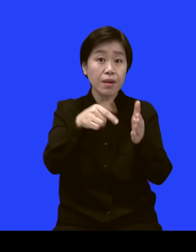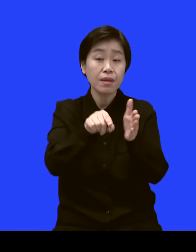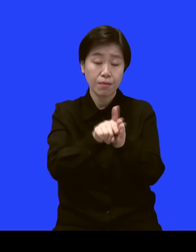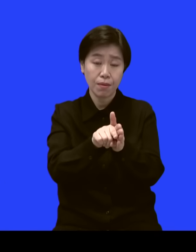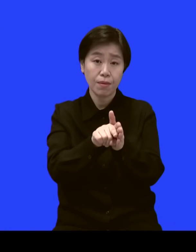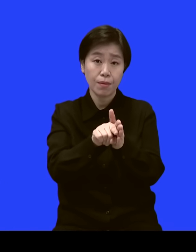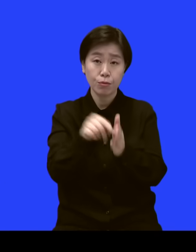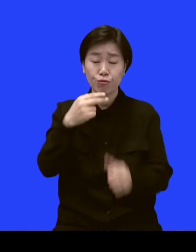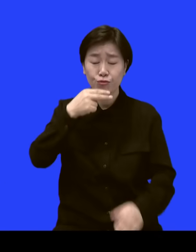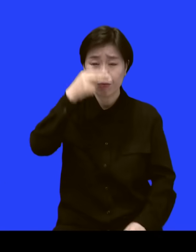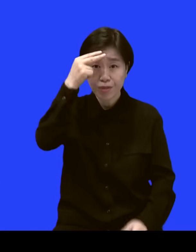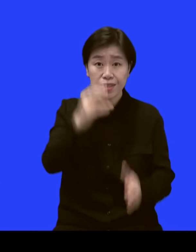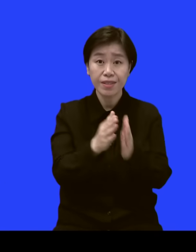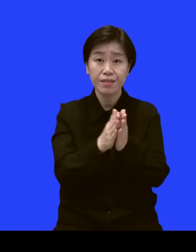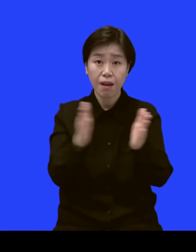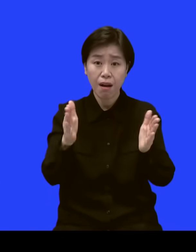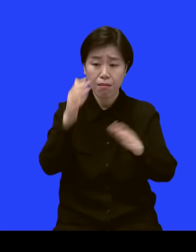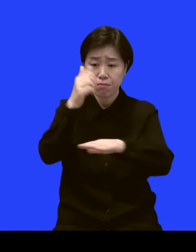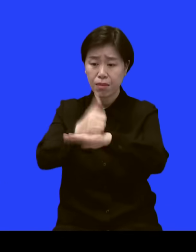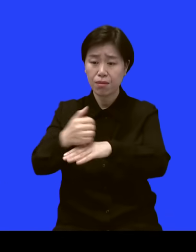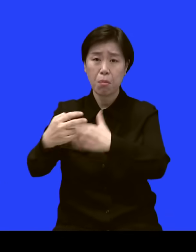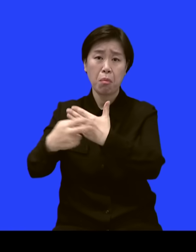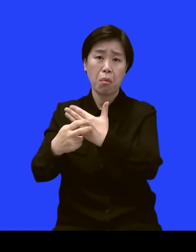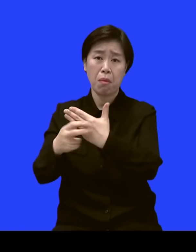정신병원 다니셨고 이렇게 다니셨는데